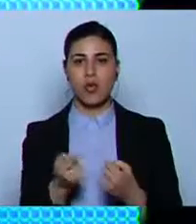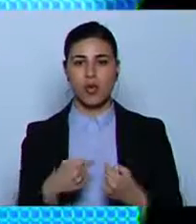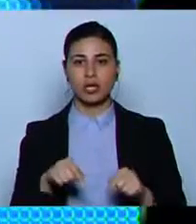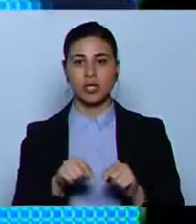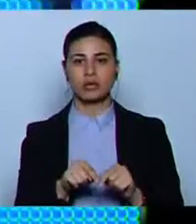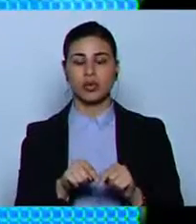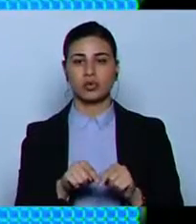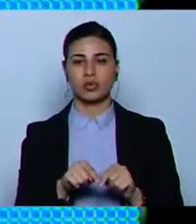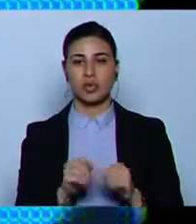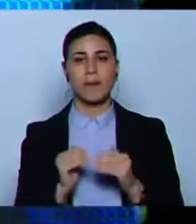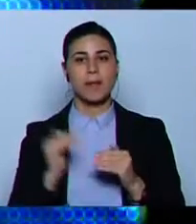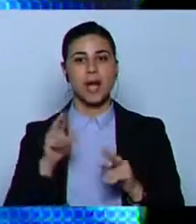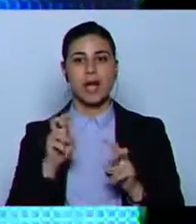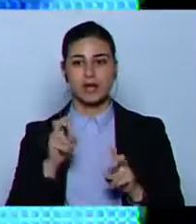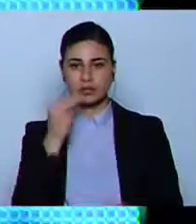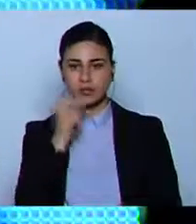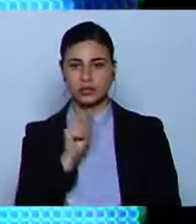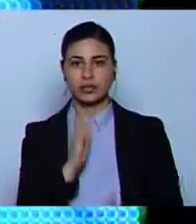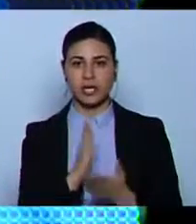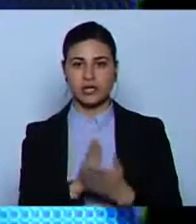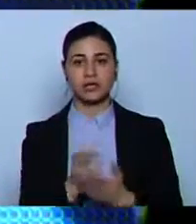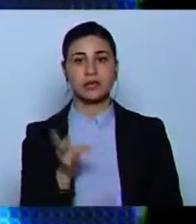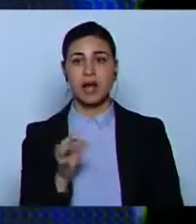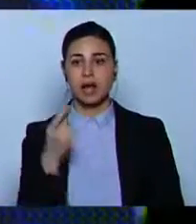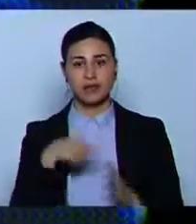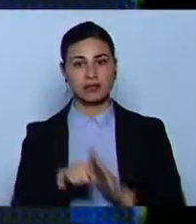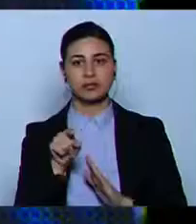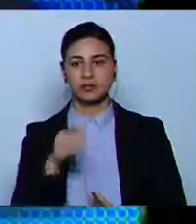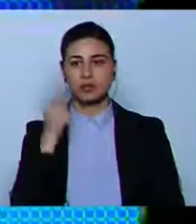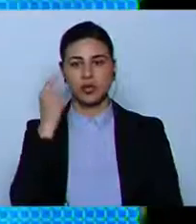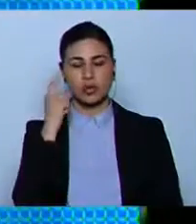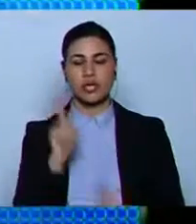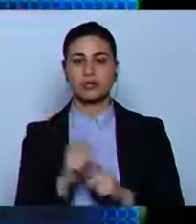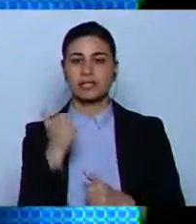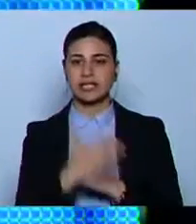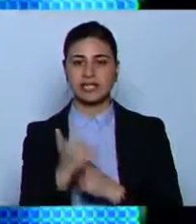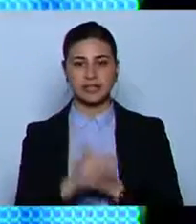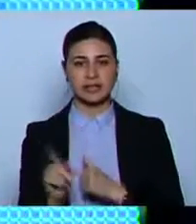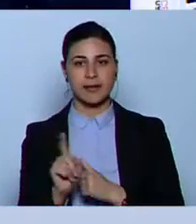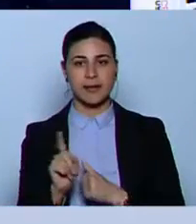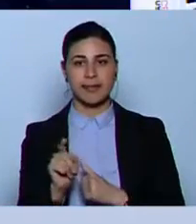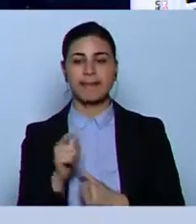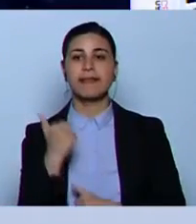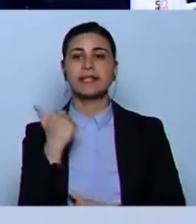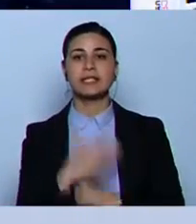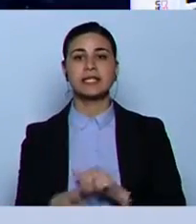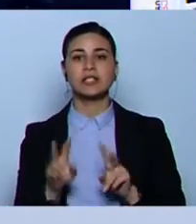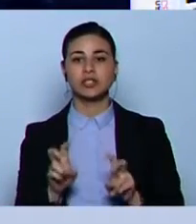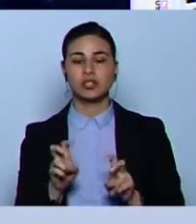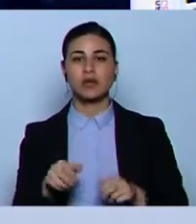ორგანოს მაღალ ლეგიტიმაციას ძენს, თორე ეს არ ნიშნავს დეცენტრალიზაციას. დეცენტრალიზაციას